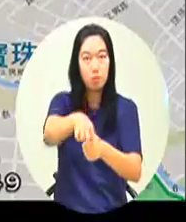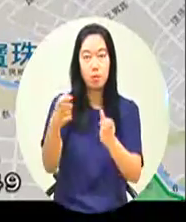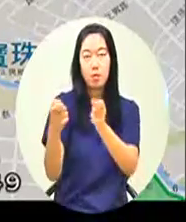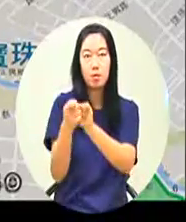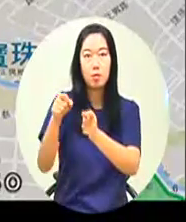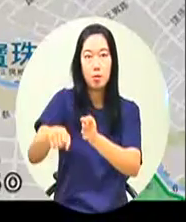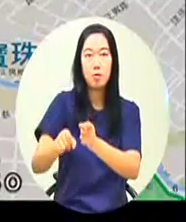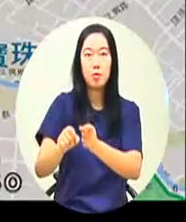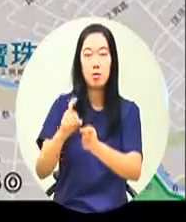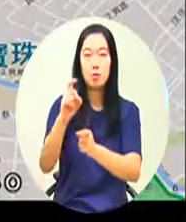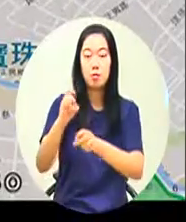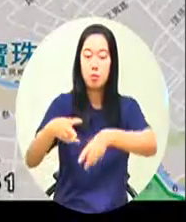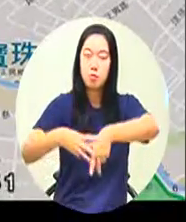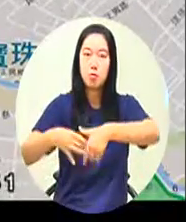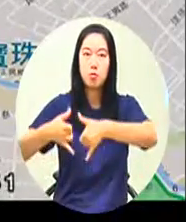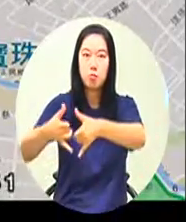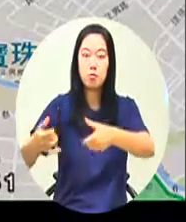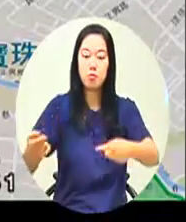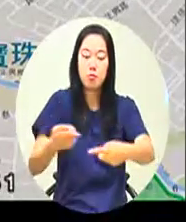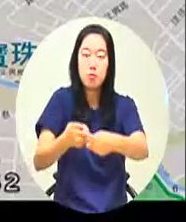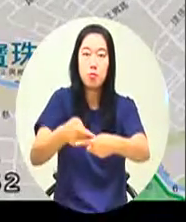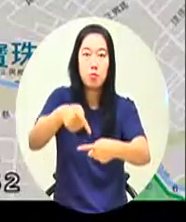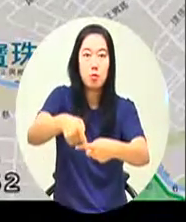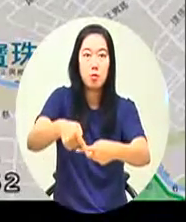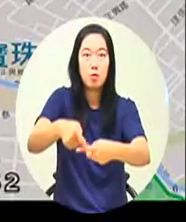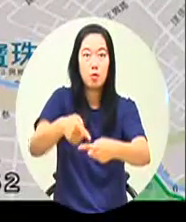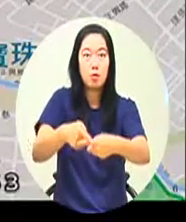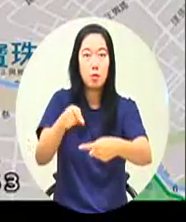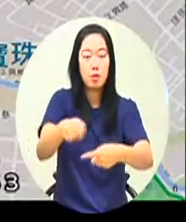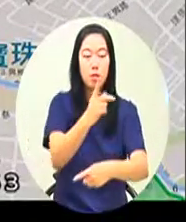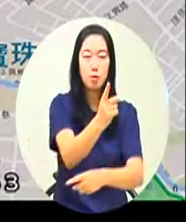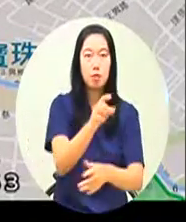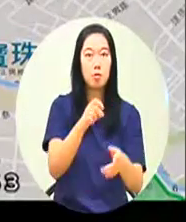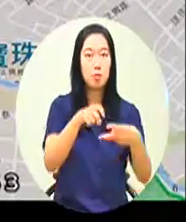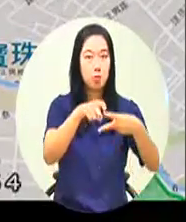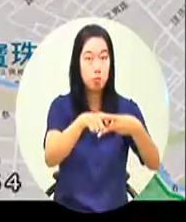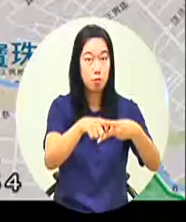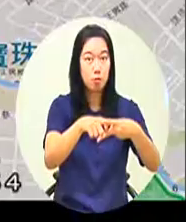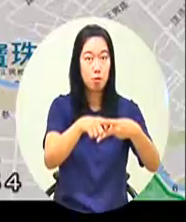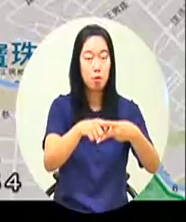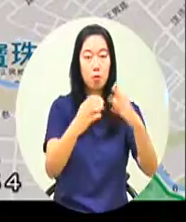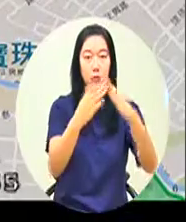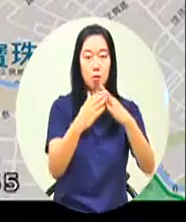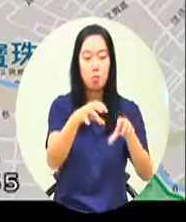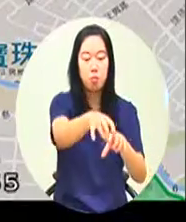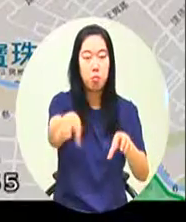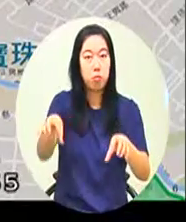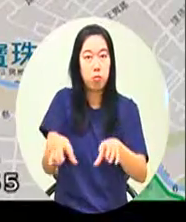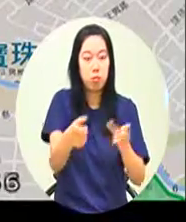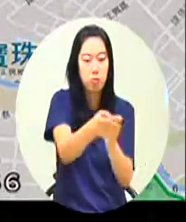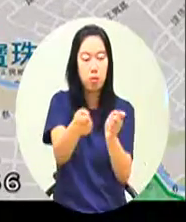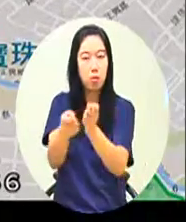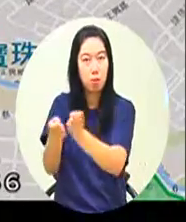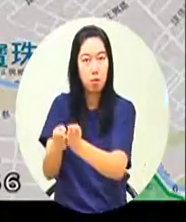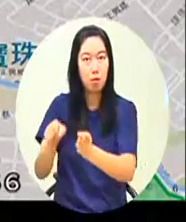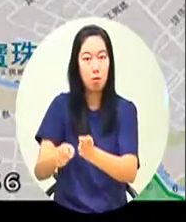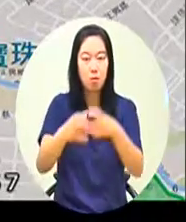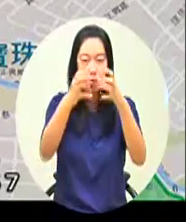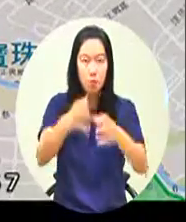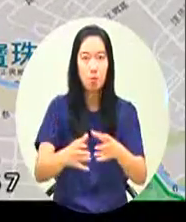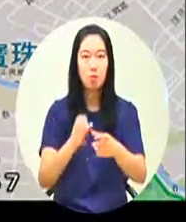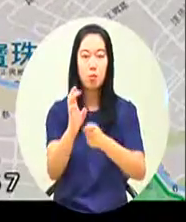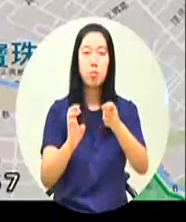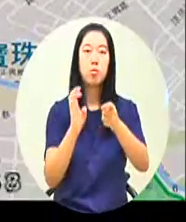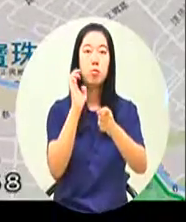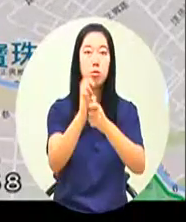石迁路的高一商圈，以建工商圈呢跟科工馆。那目前呢，市场的建筑呢已经有40年，那么